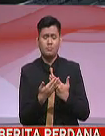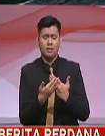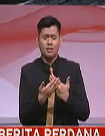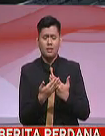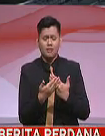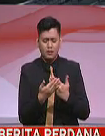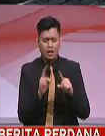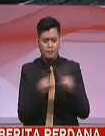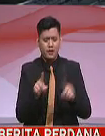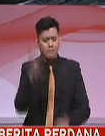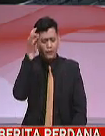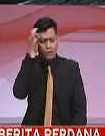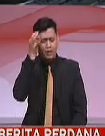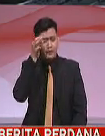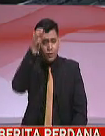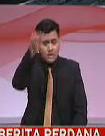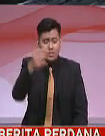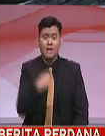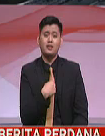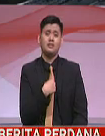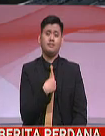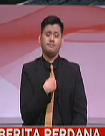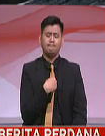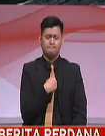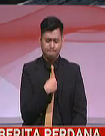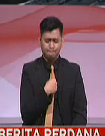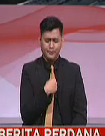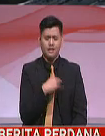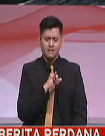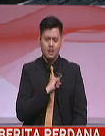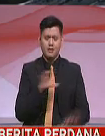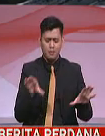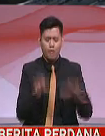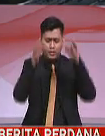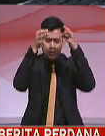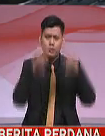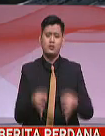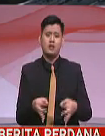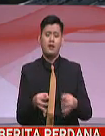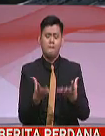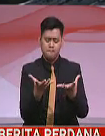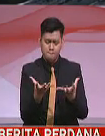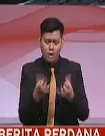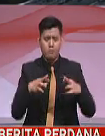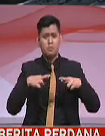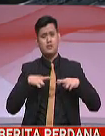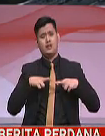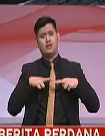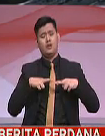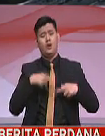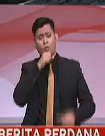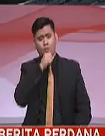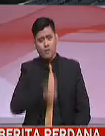untuk memikirkan tentang masa depan saya om saya mengambil keputusan untuk berusaha lu ada WC